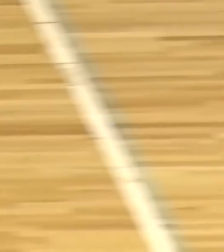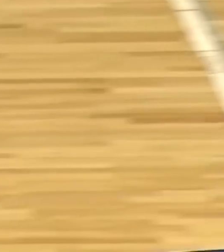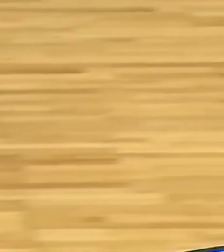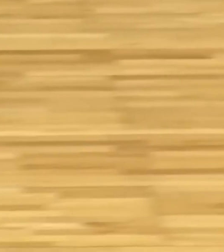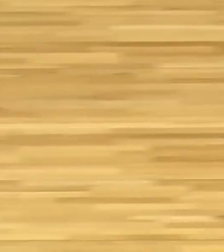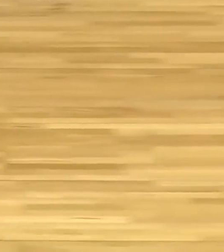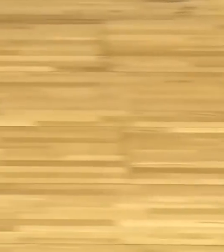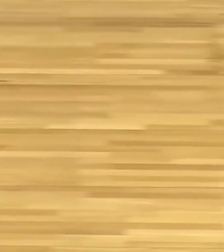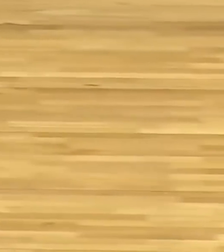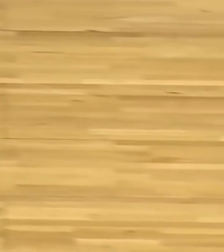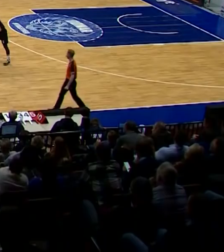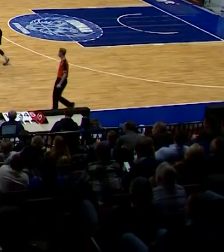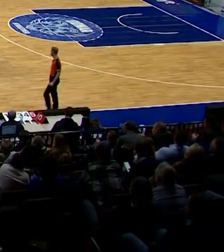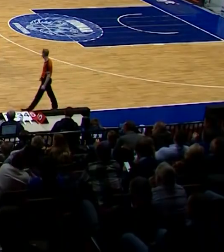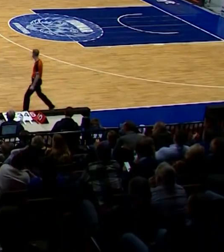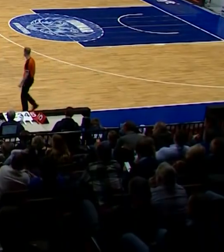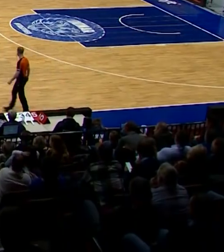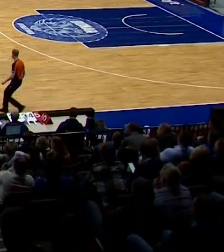Thomas. Prachtige paas van Leon Williams.